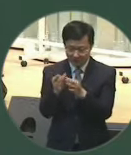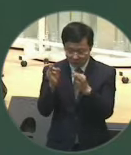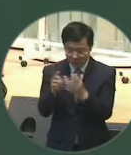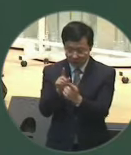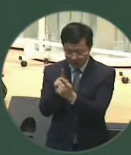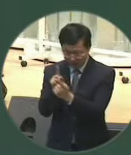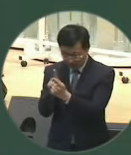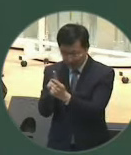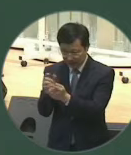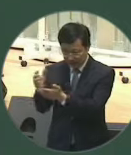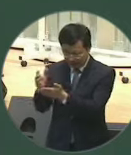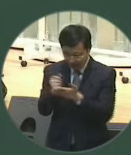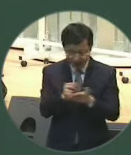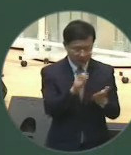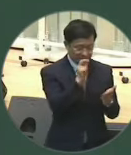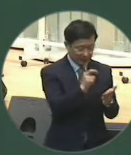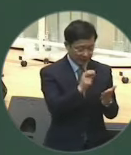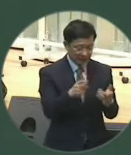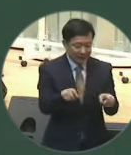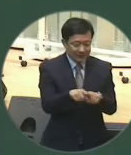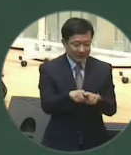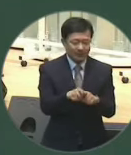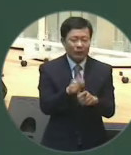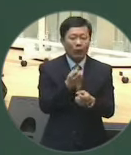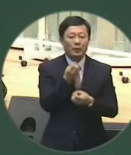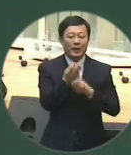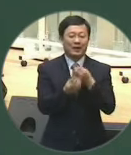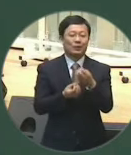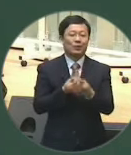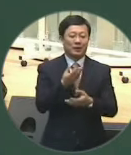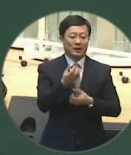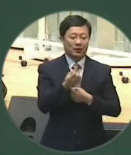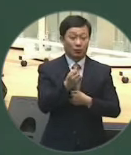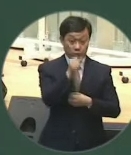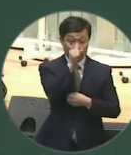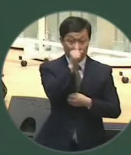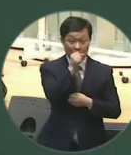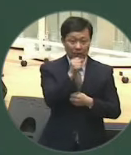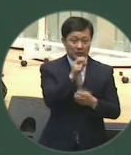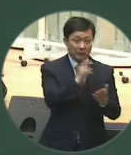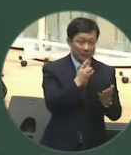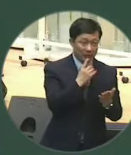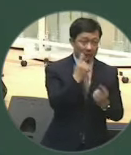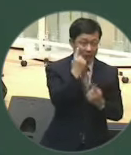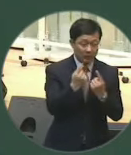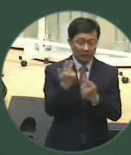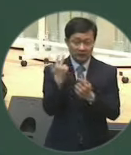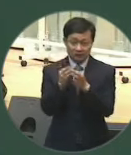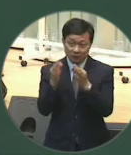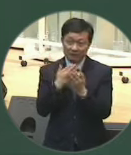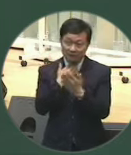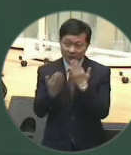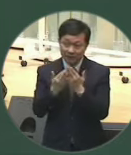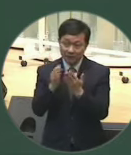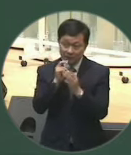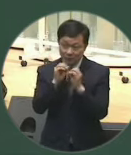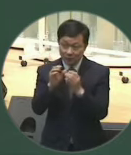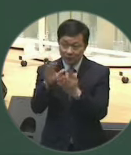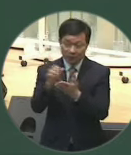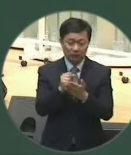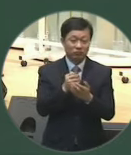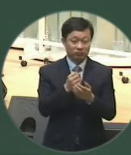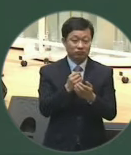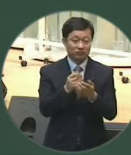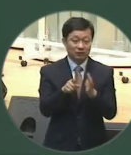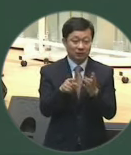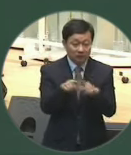그거를 고백한 겁니다. But instead, what I did was I shared testimony of the fields that I went to and the people who are facing so much